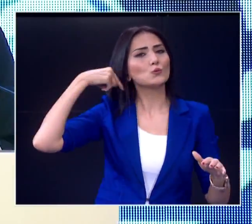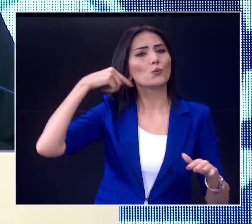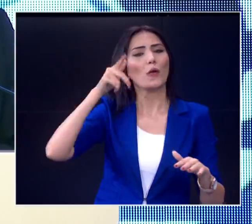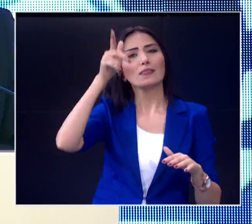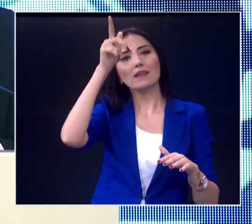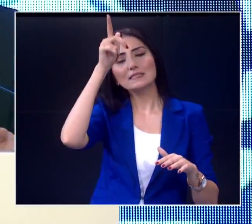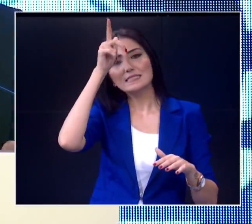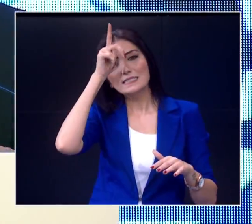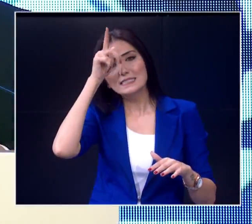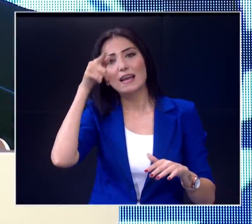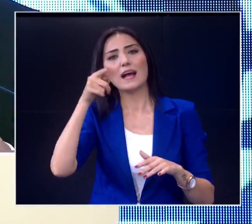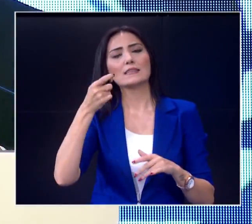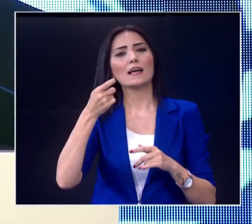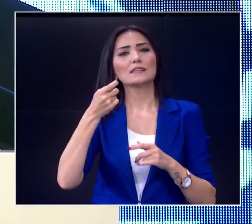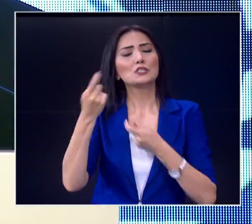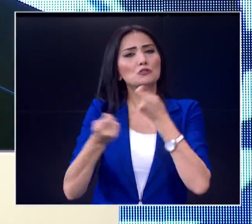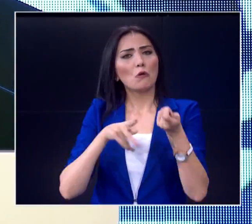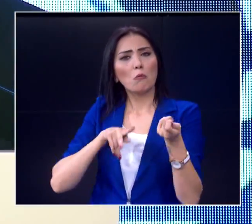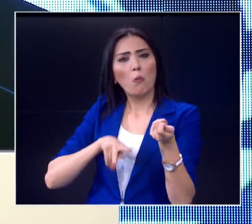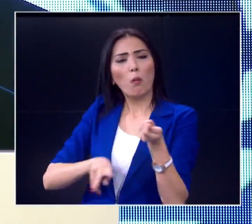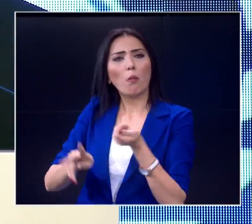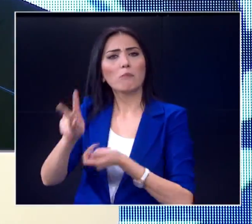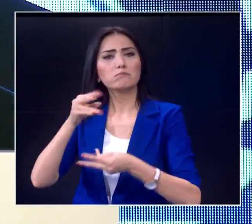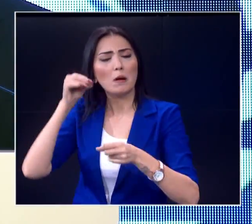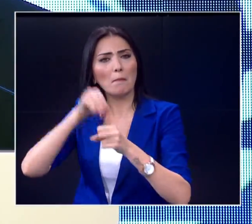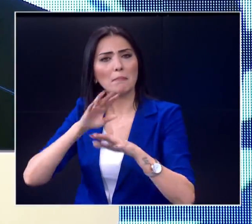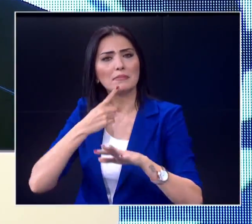Irak'ta işleri yoluna koyalım derken